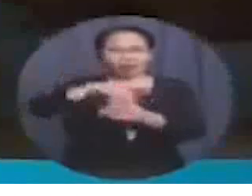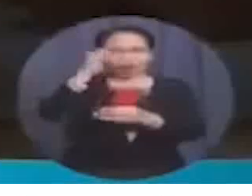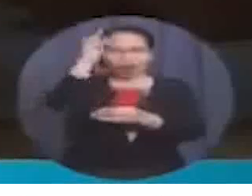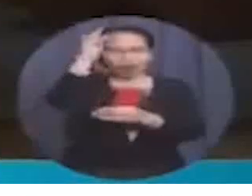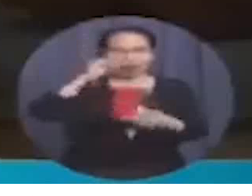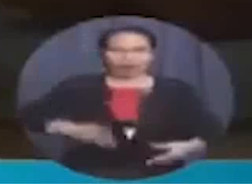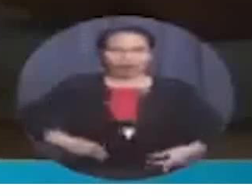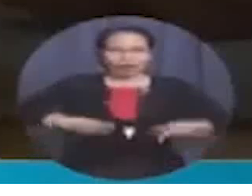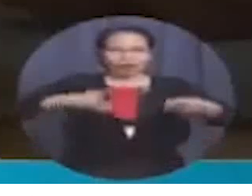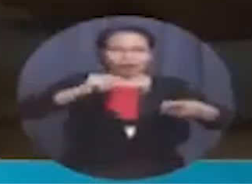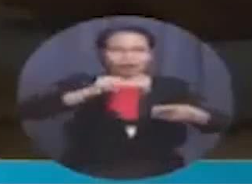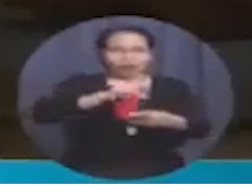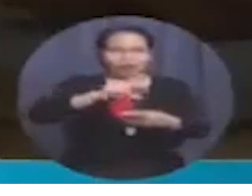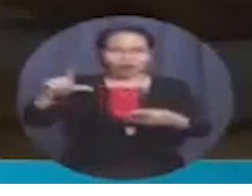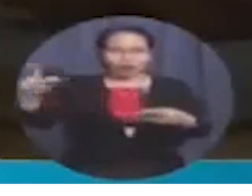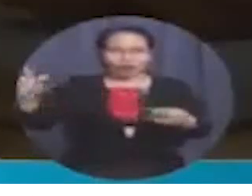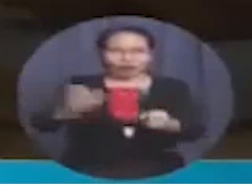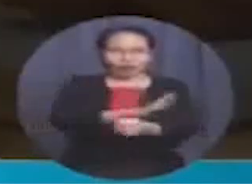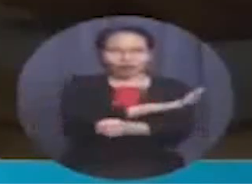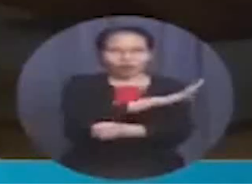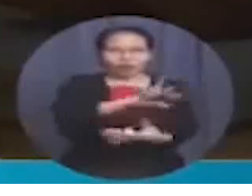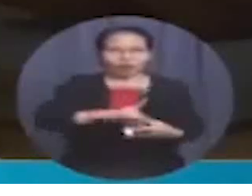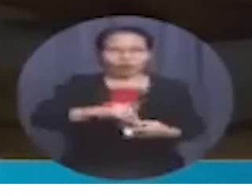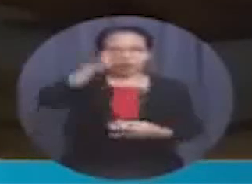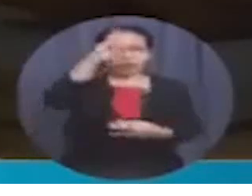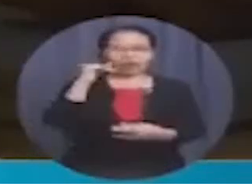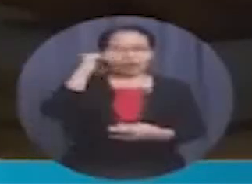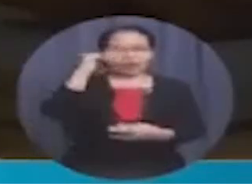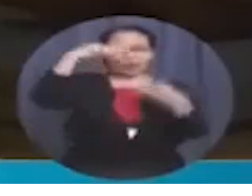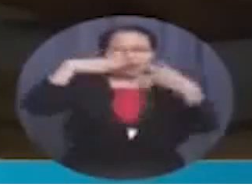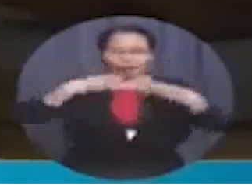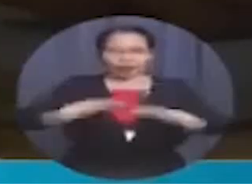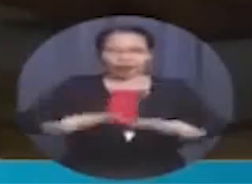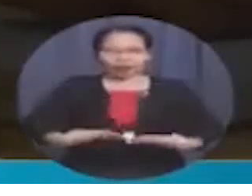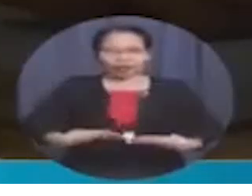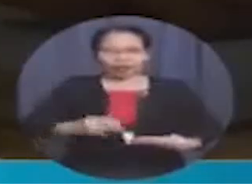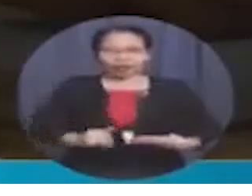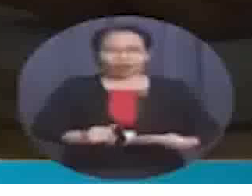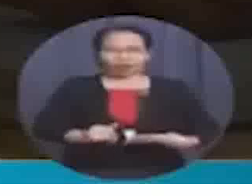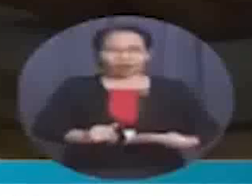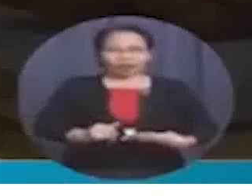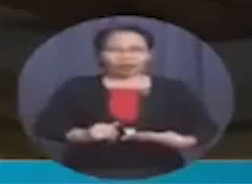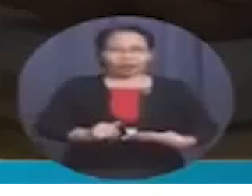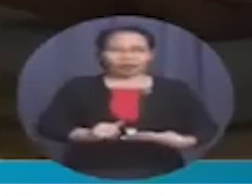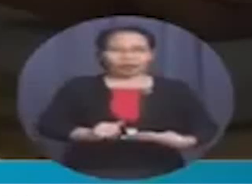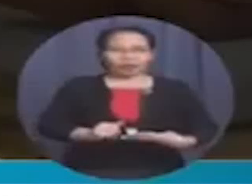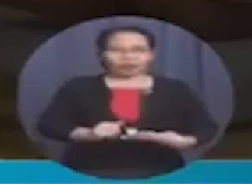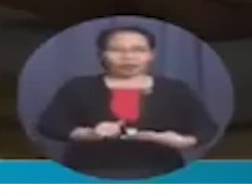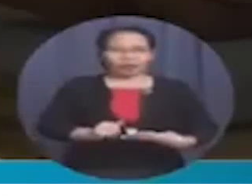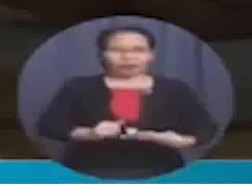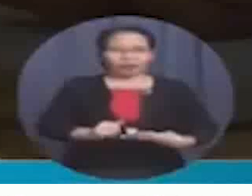Sapagkat sa kanya'y nananahan ang buong kapuspusan ng pagka-Diyos sa